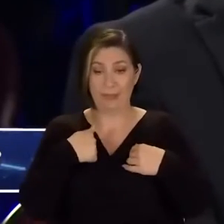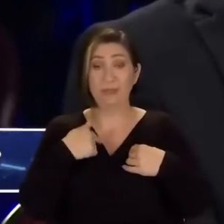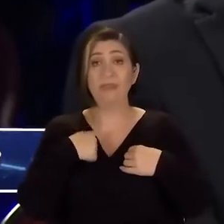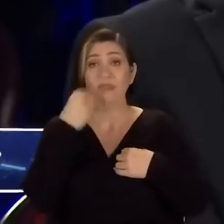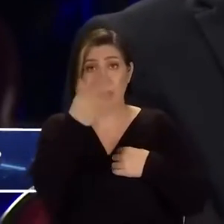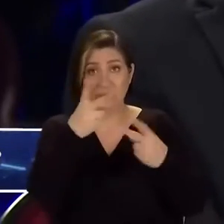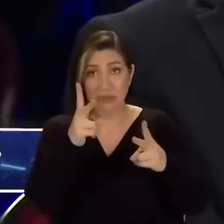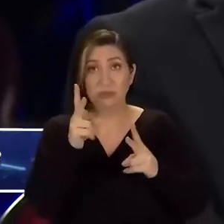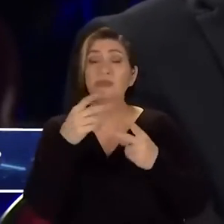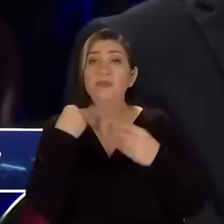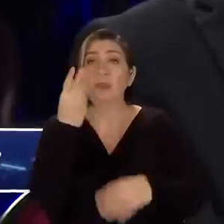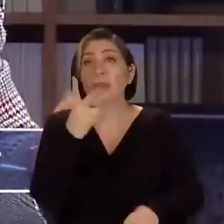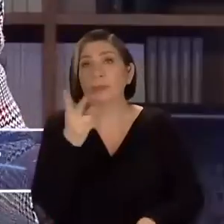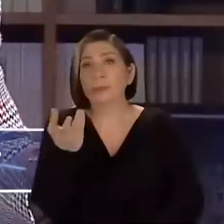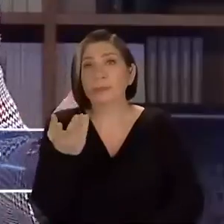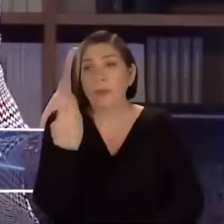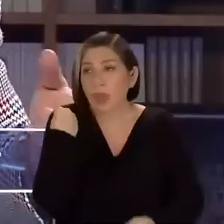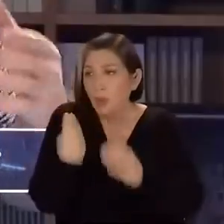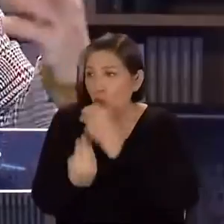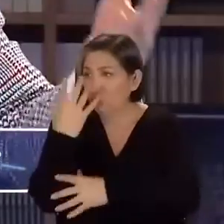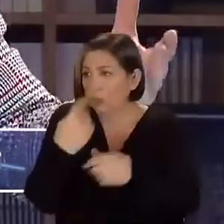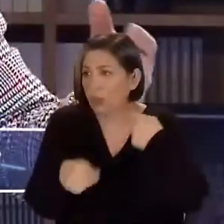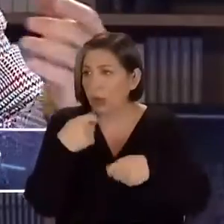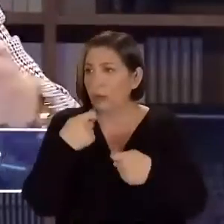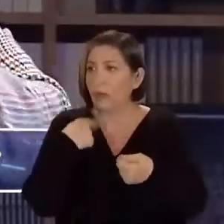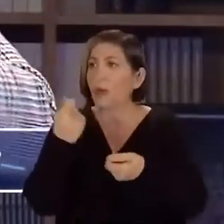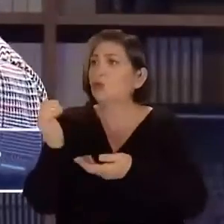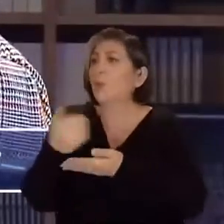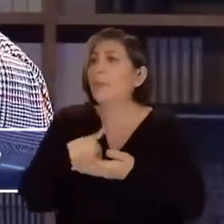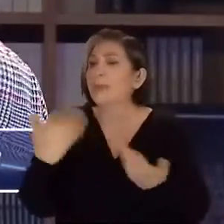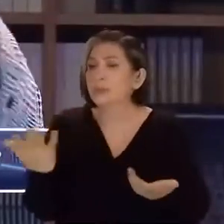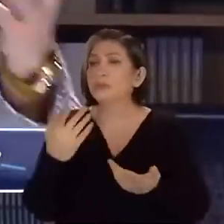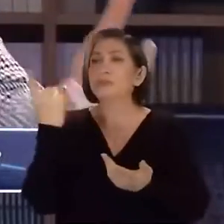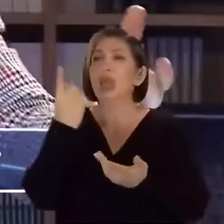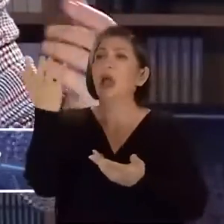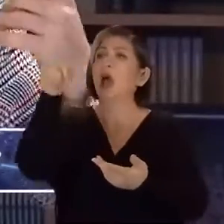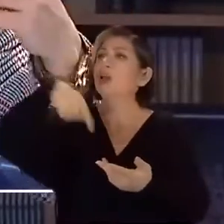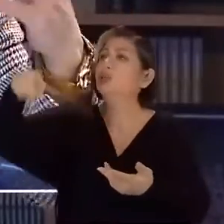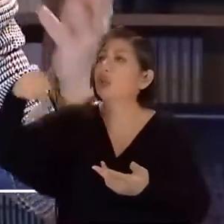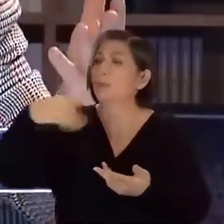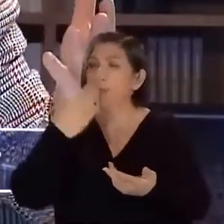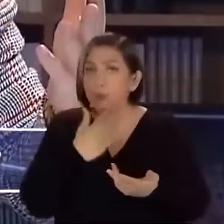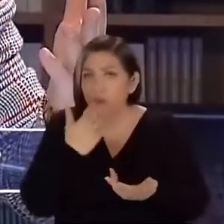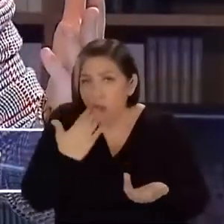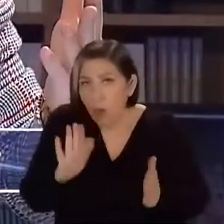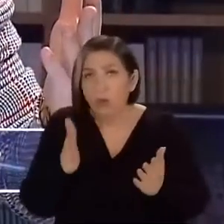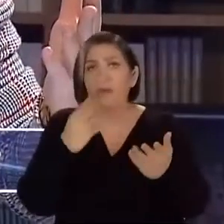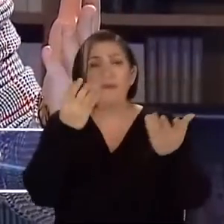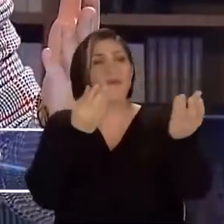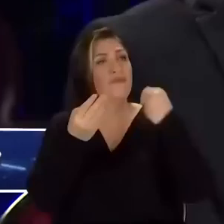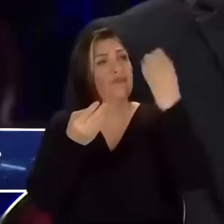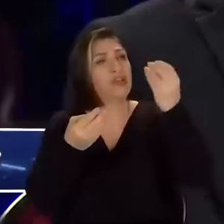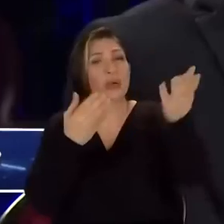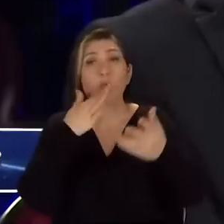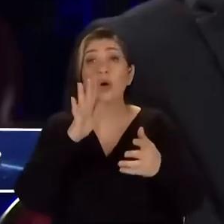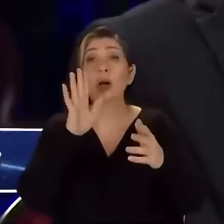size verebilirsiniz. Verebilir miyim? Verebilirsiniz. Ama daha yeni kurdum bankayı. Daha ne mevduat topladım, ne bir yerden alacağım var, ne vereceğim var. Daha hiçbir şeyim yok. İşte